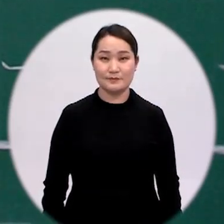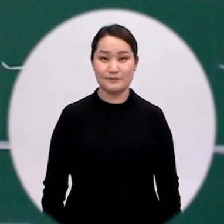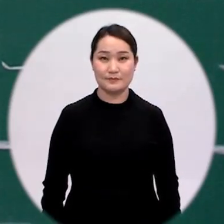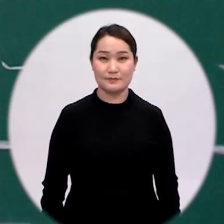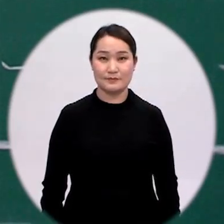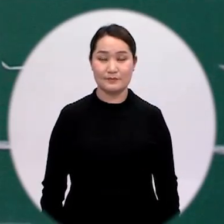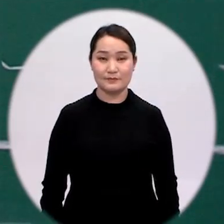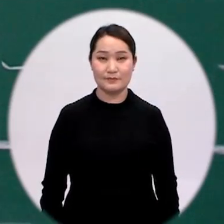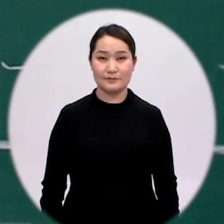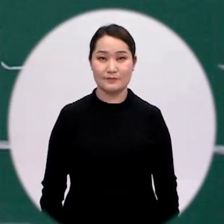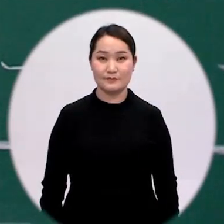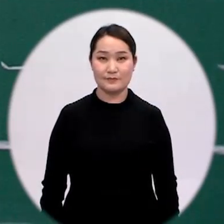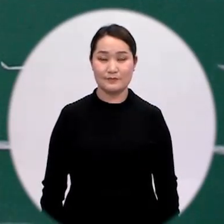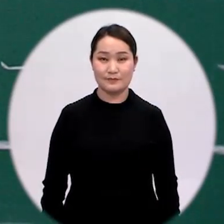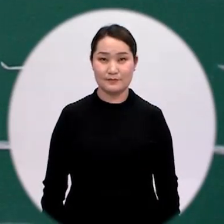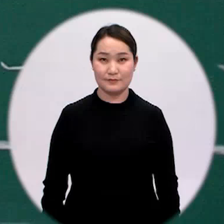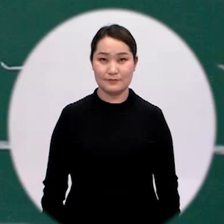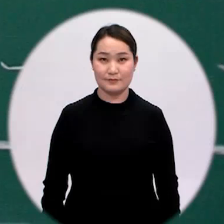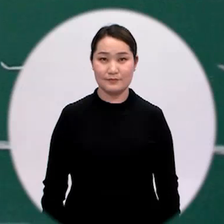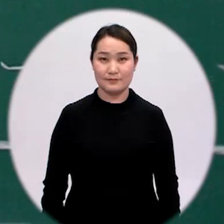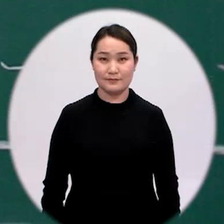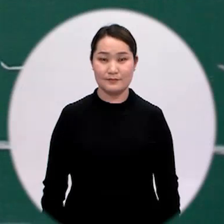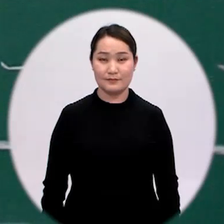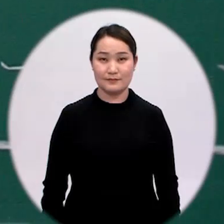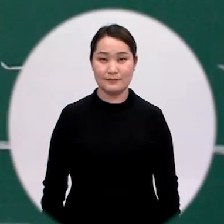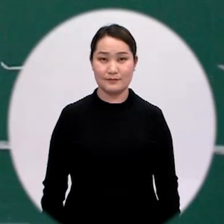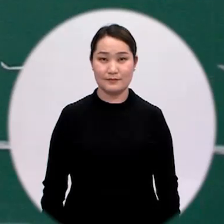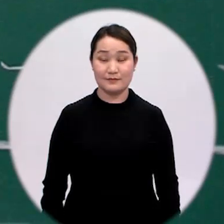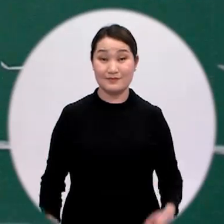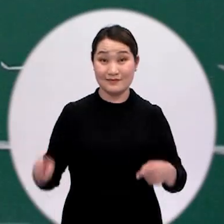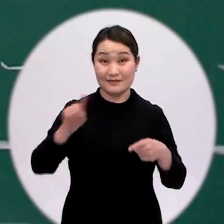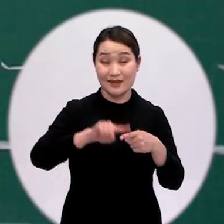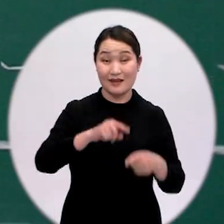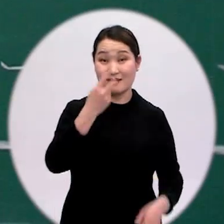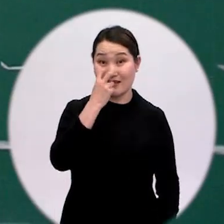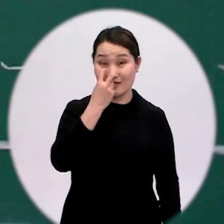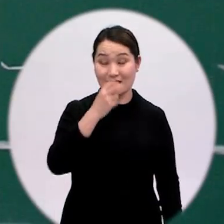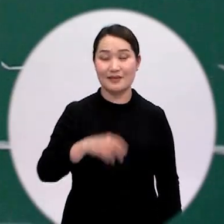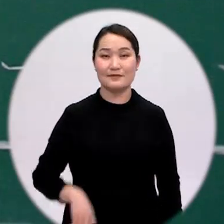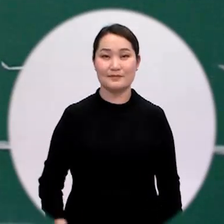зөвөн дугуй. За, дахин ажиглаараа хүүхдүүд ээ.